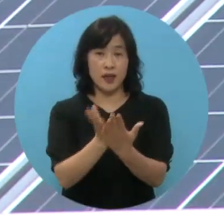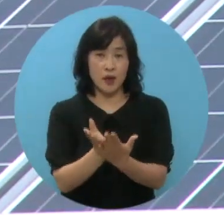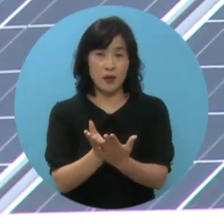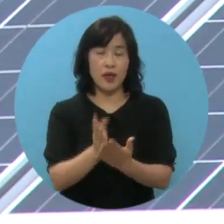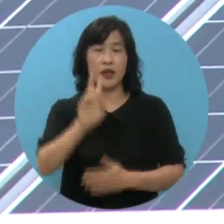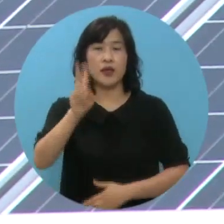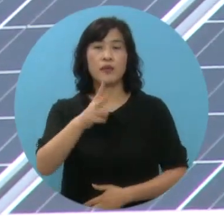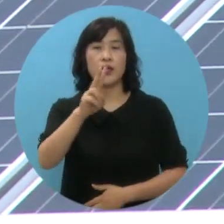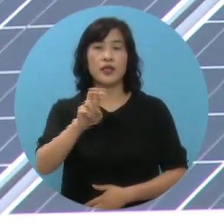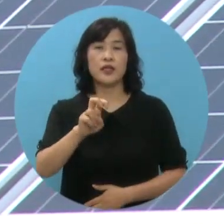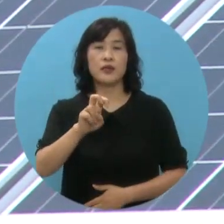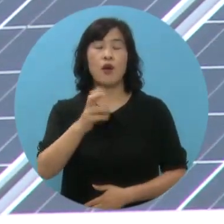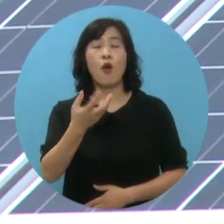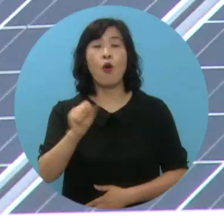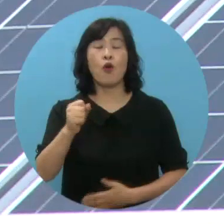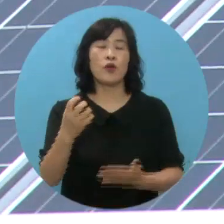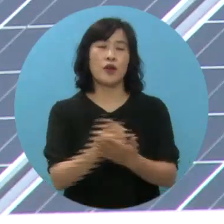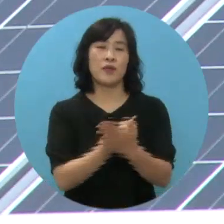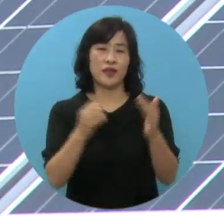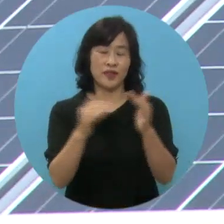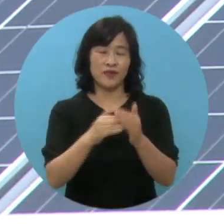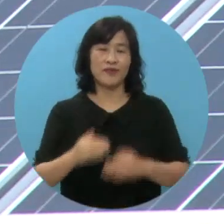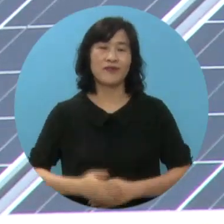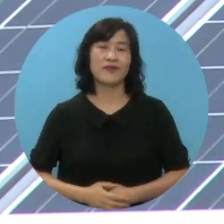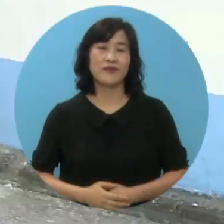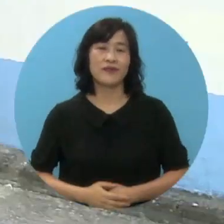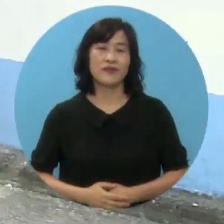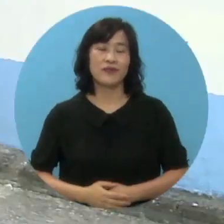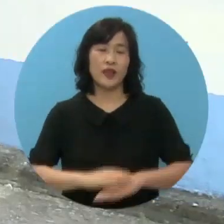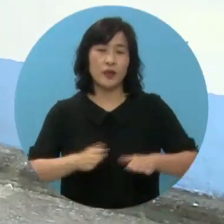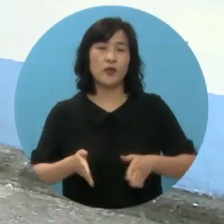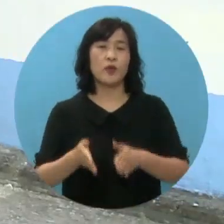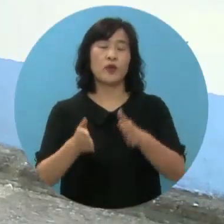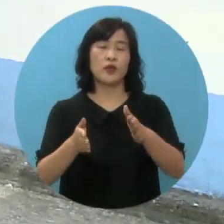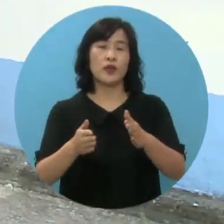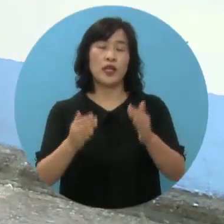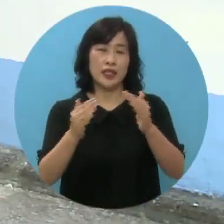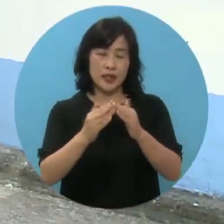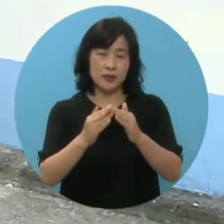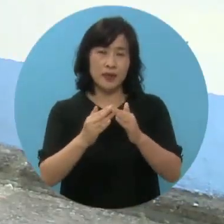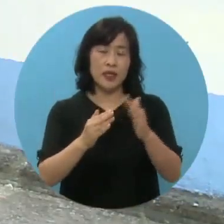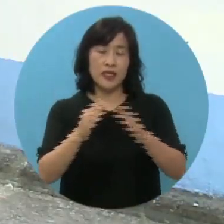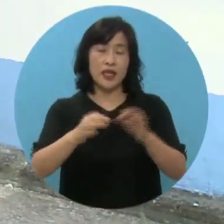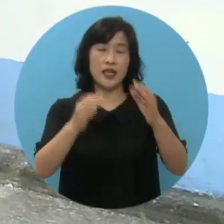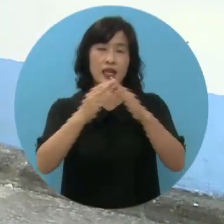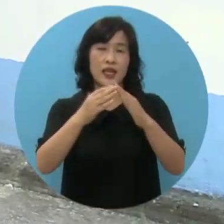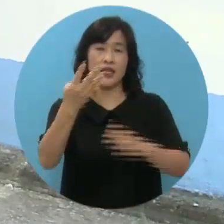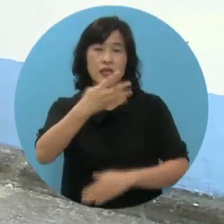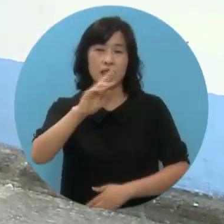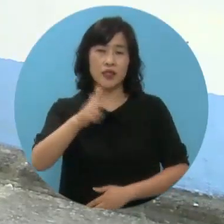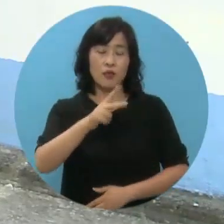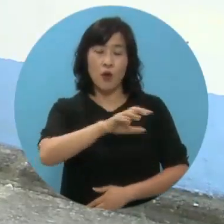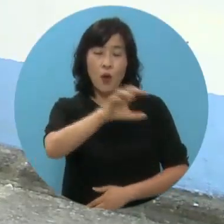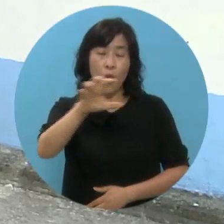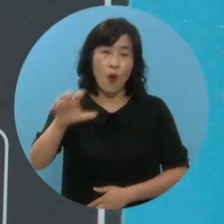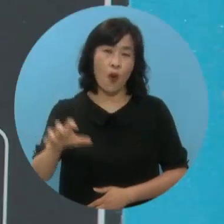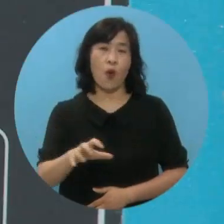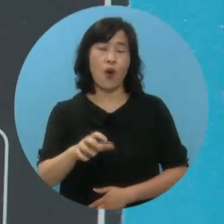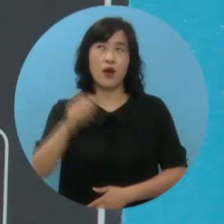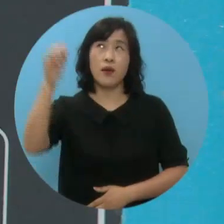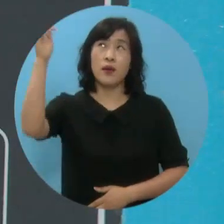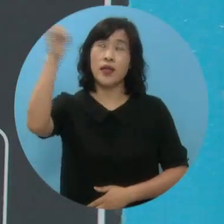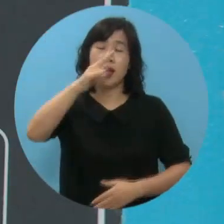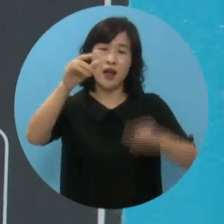15개 사업에 222억 원을 확보했습니다. 이에 따라 도는 주택, 상가 등 4,700개